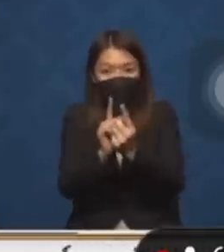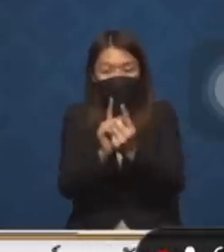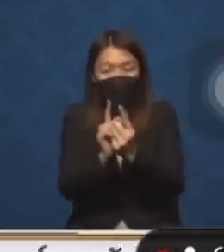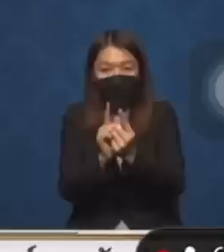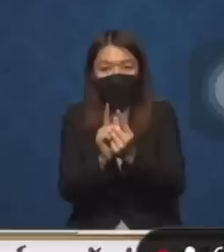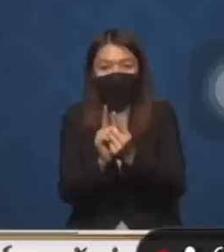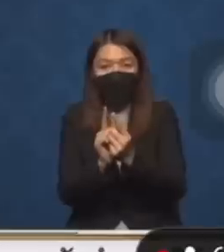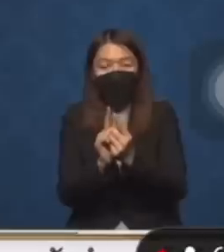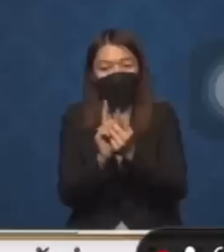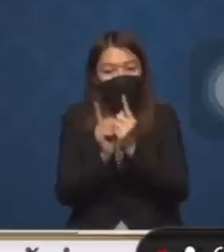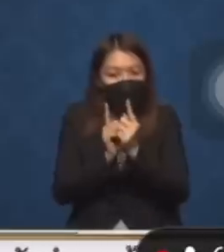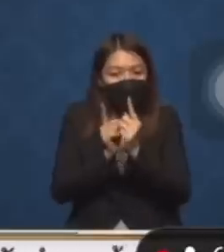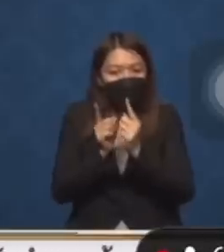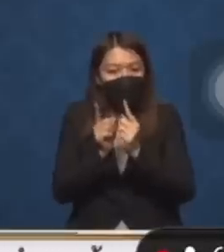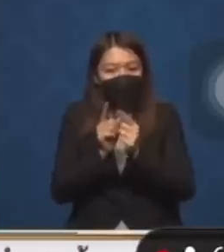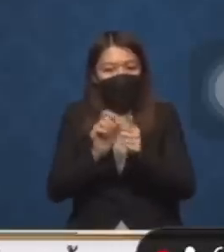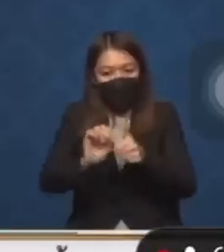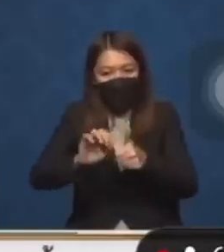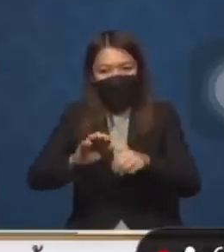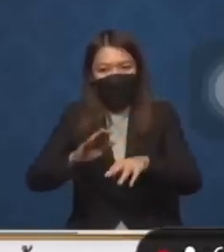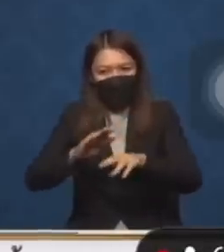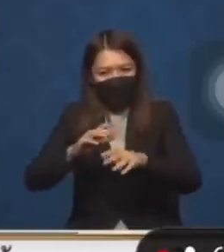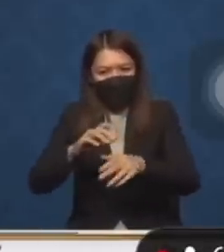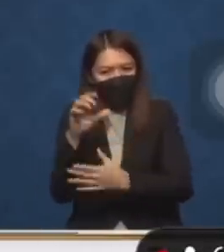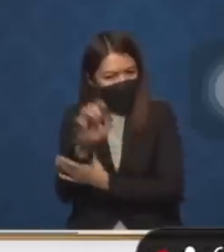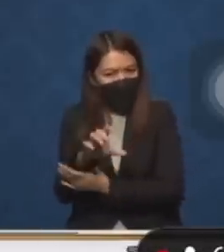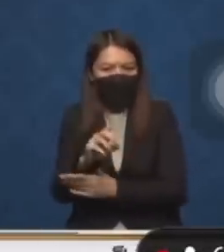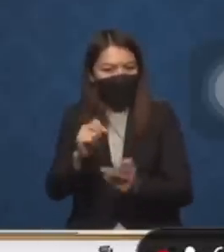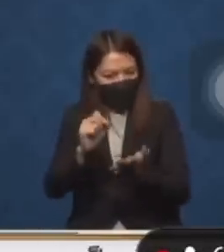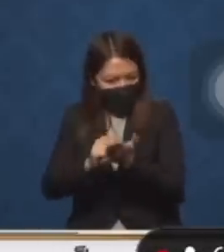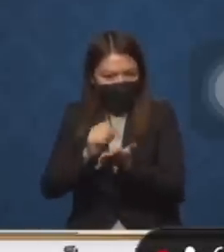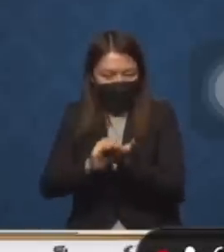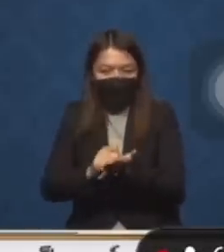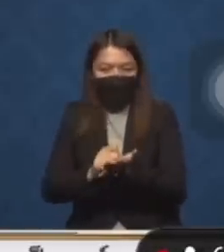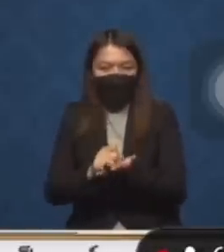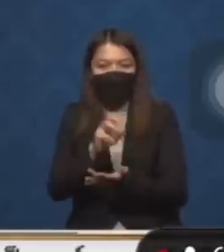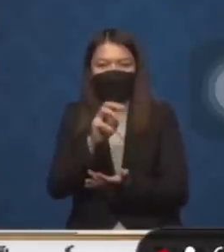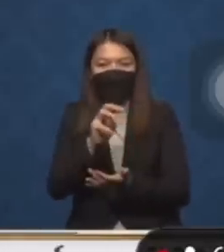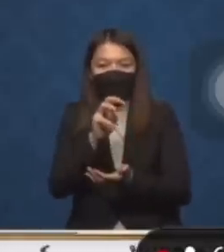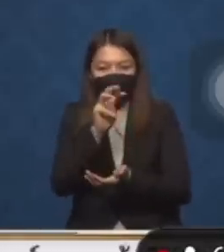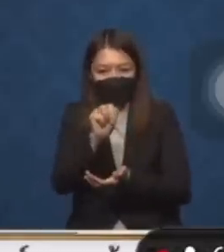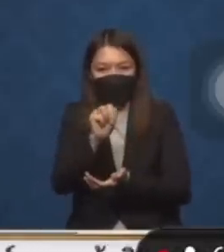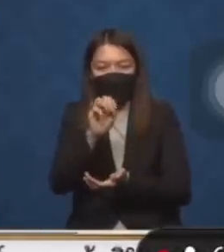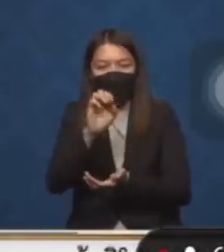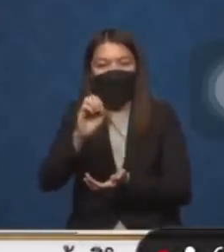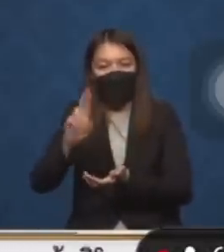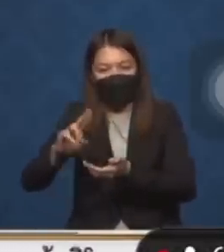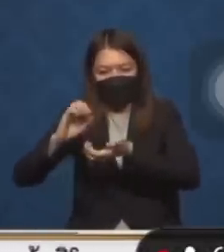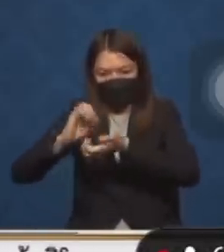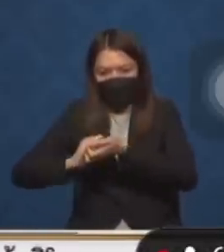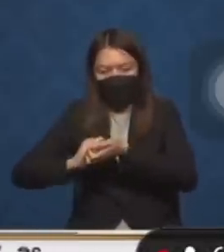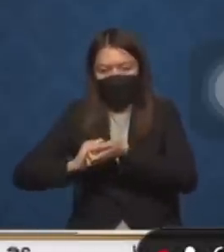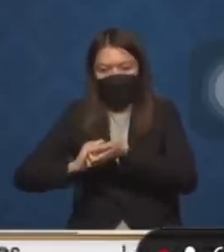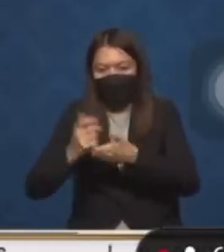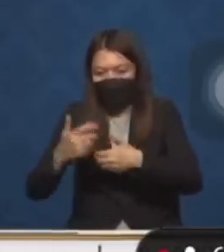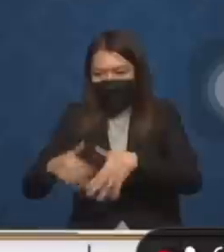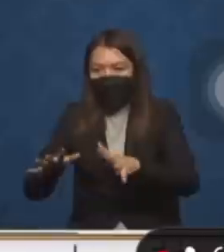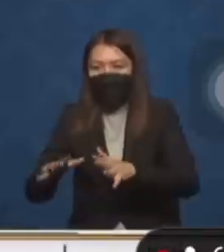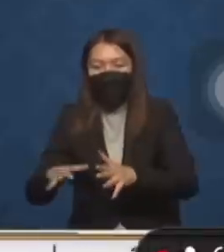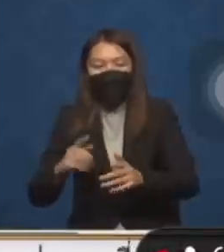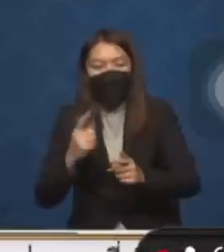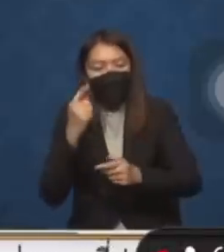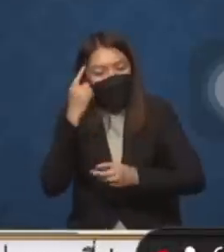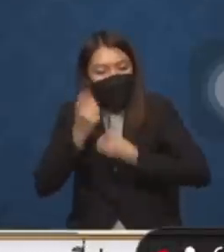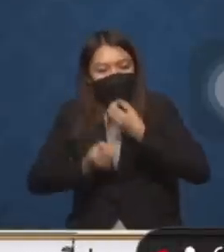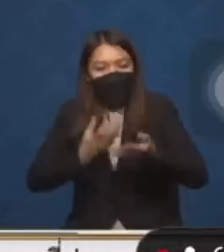ผ่านการปบพันคติแล้วกจะถบัคับใหเซ็ MOUและถาหากปลอยตัวอมาแล้วยงคงแดงคามวถเหทกเมืองกจะถ